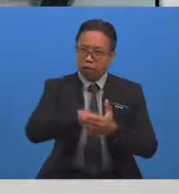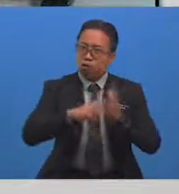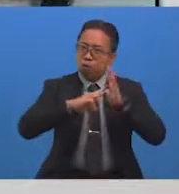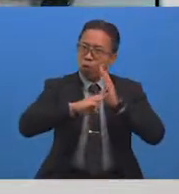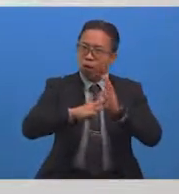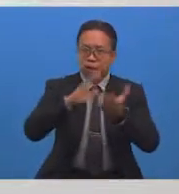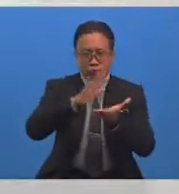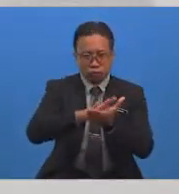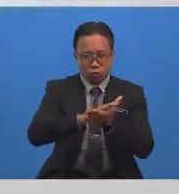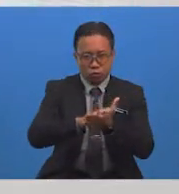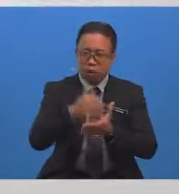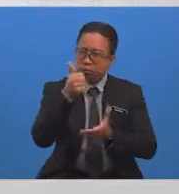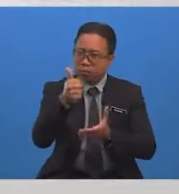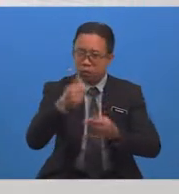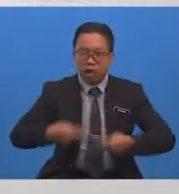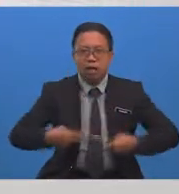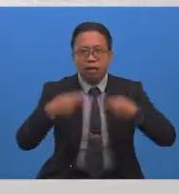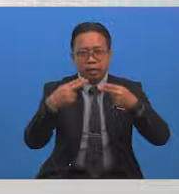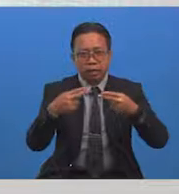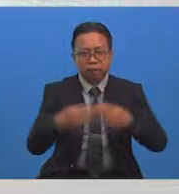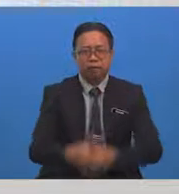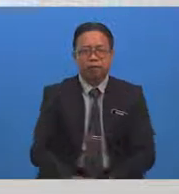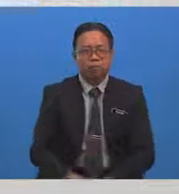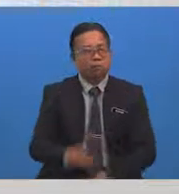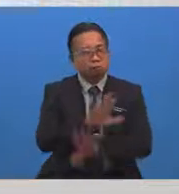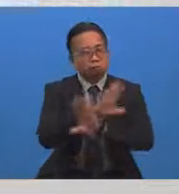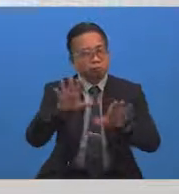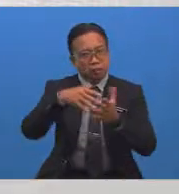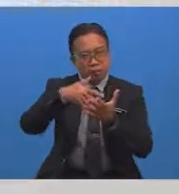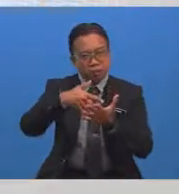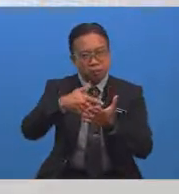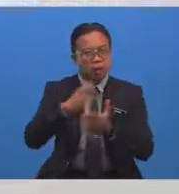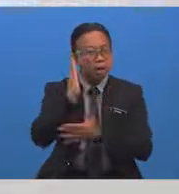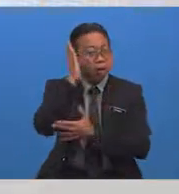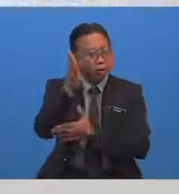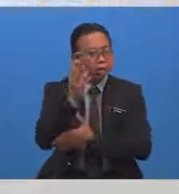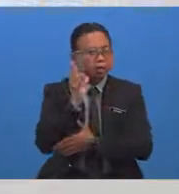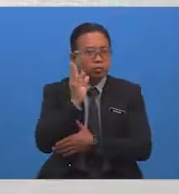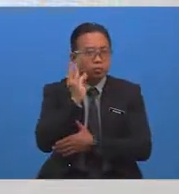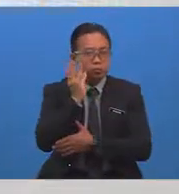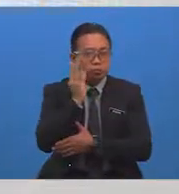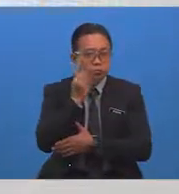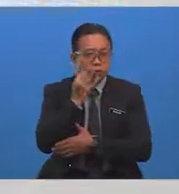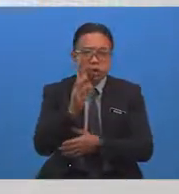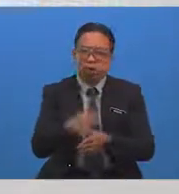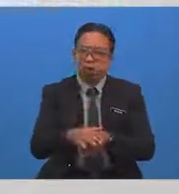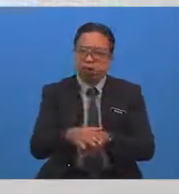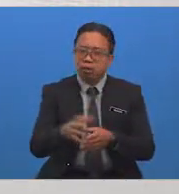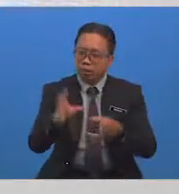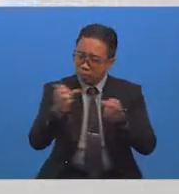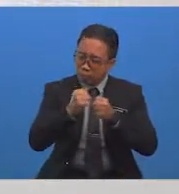dan memenangi hadiah hasil usaha gigi dan tidak berputus asa akan membuahkan kita memenangi